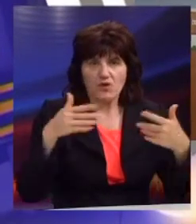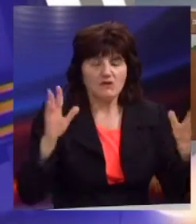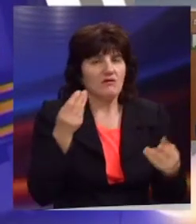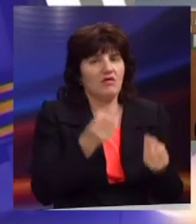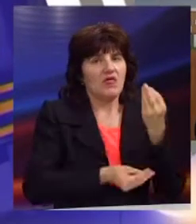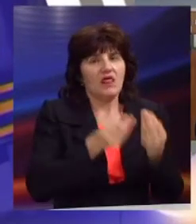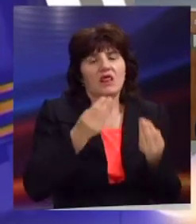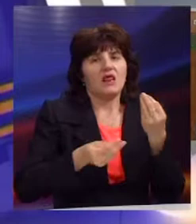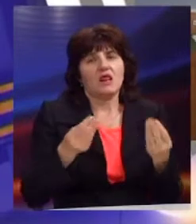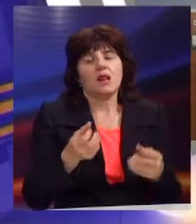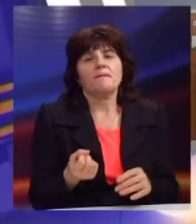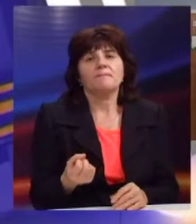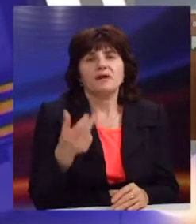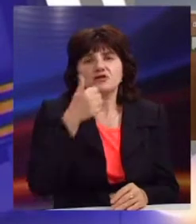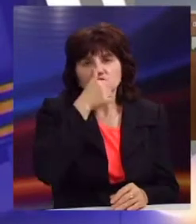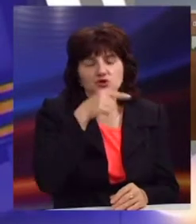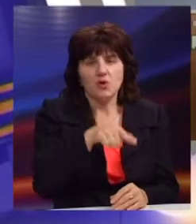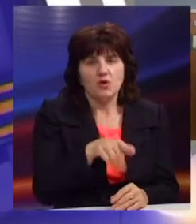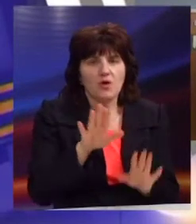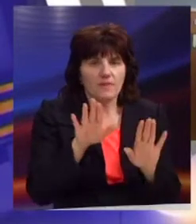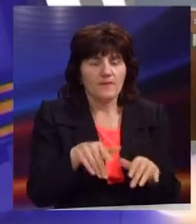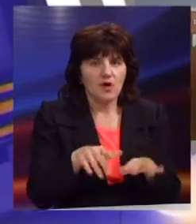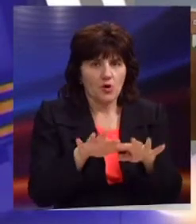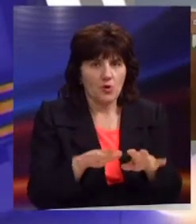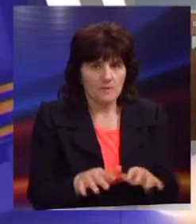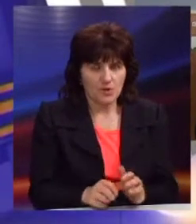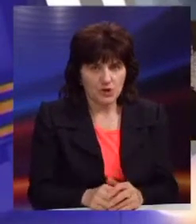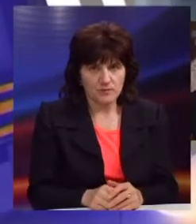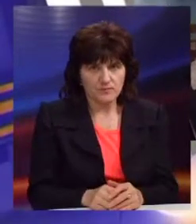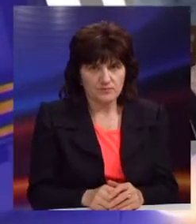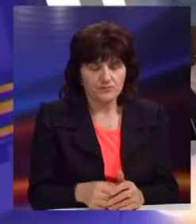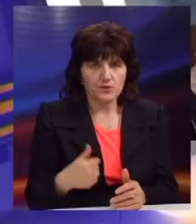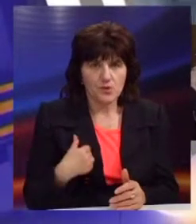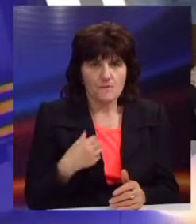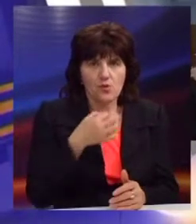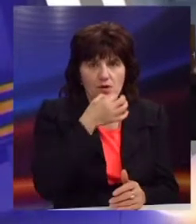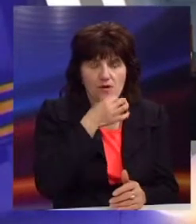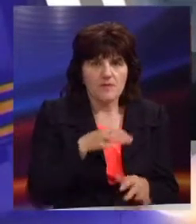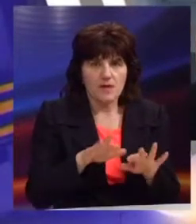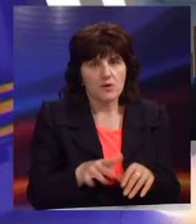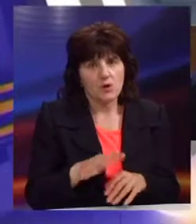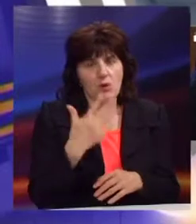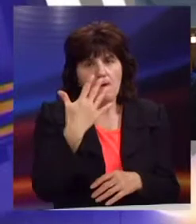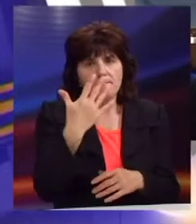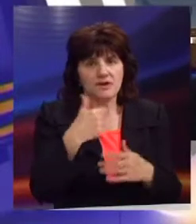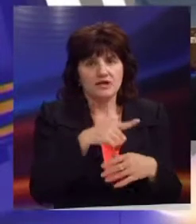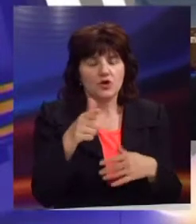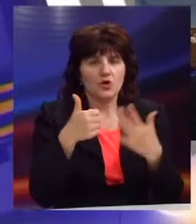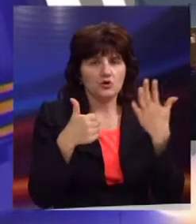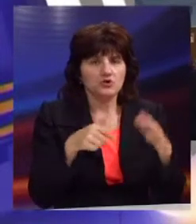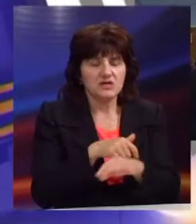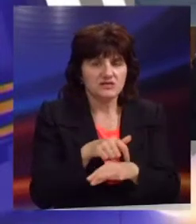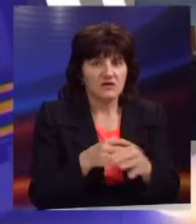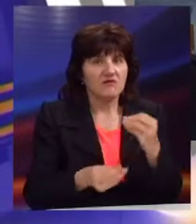se igraju malo napolje u prirodu nego što provode vremena sedeći za kompjuterom. Moj najbolji drug provodi oko 5-6 sati na internetu, možda